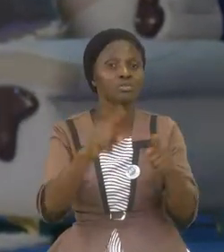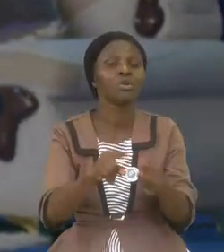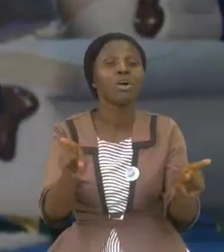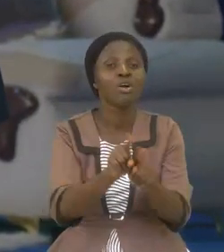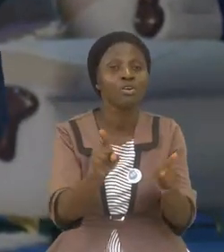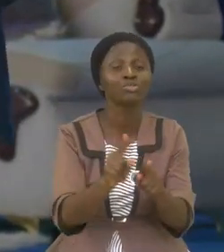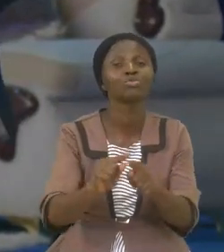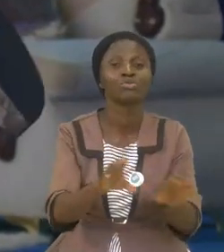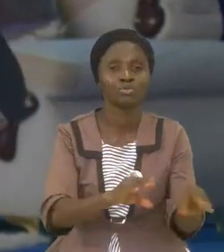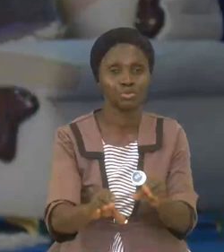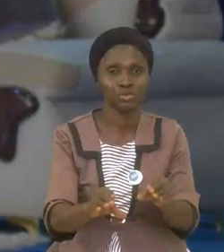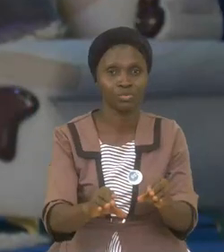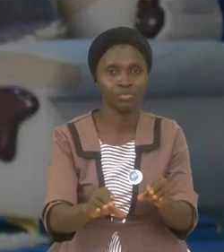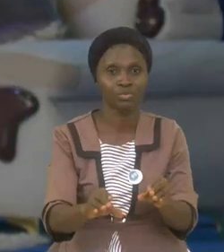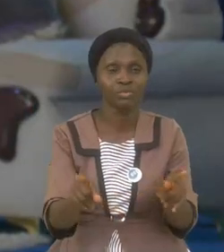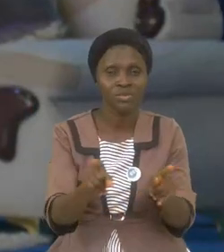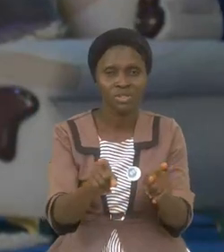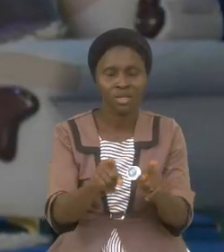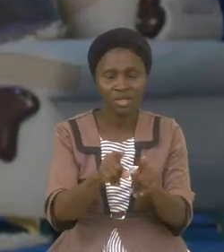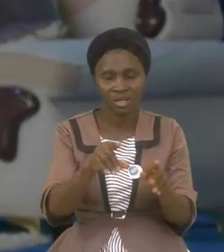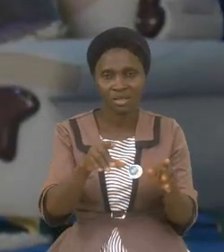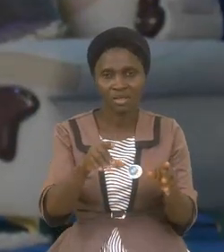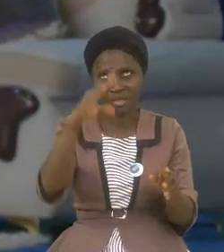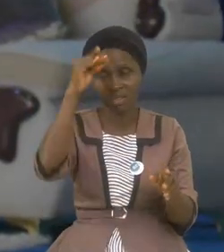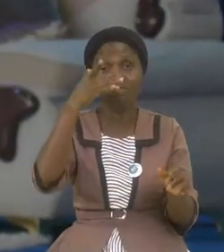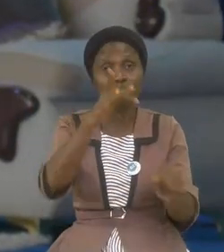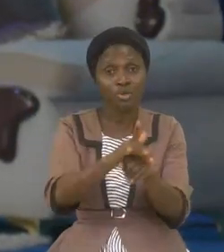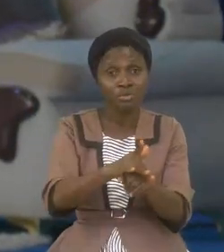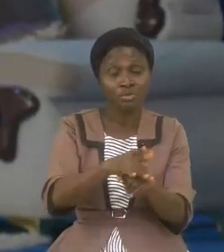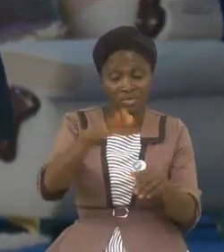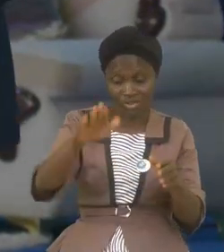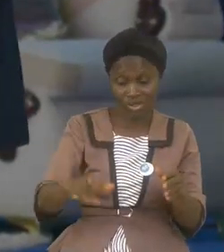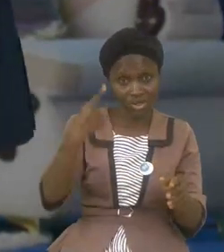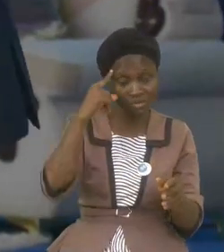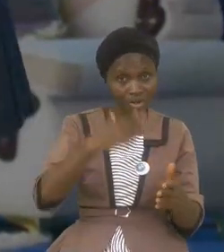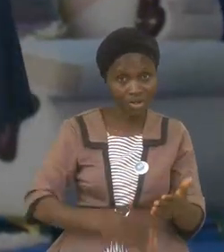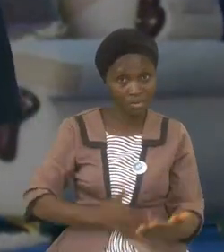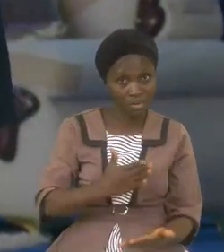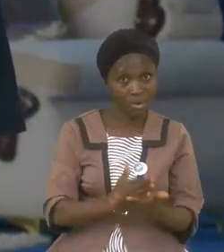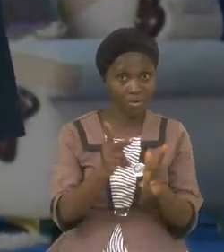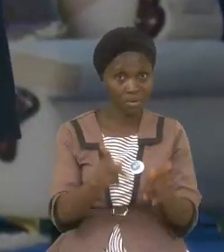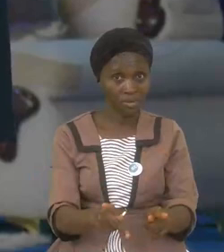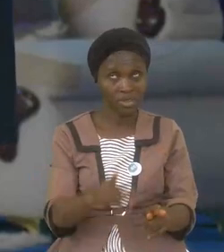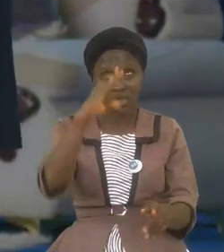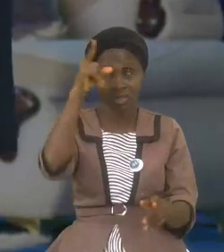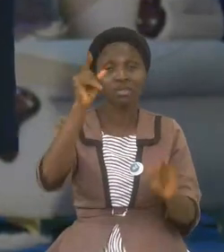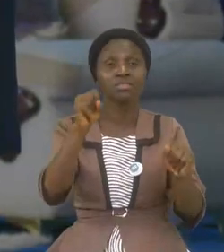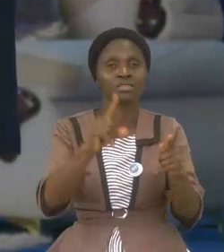promet, il peut aussi l'accomplir. A-t-il promis un enfant au